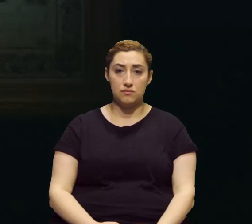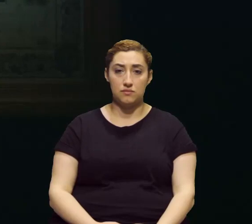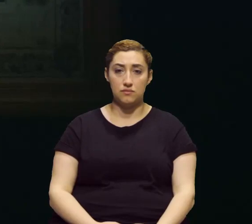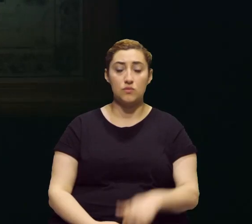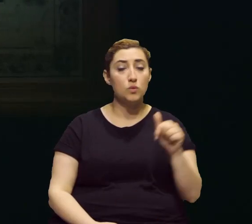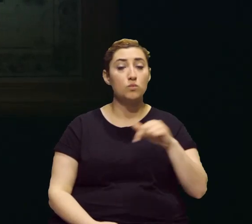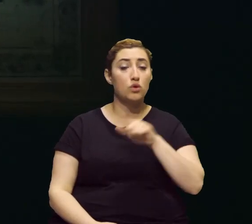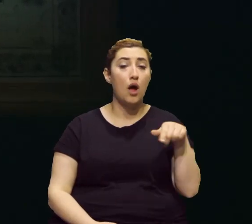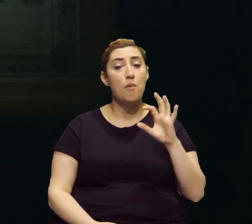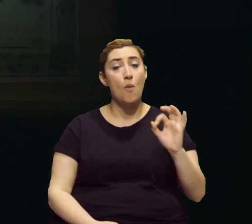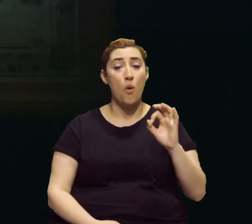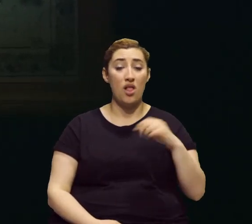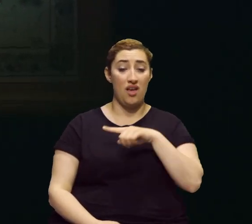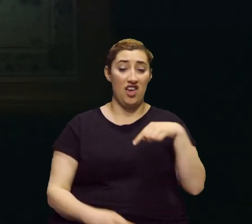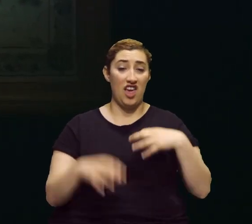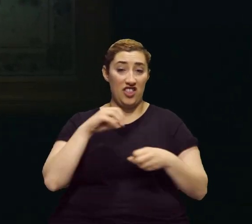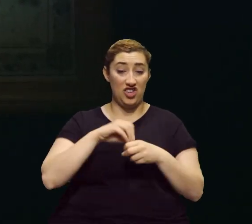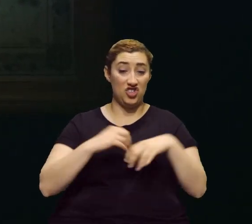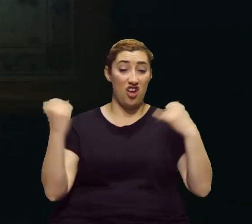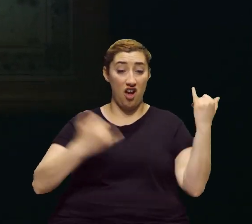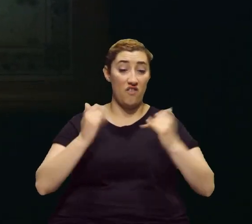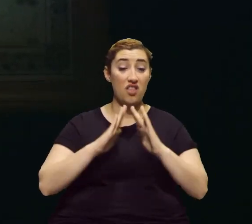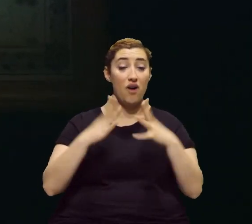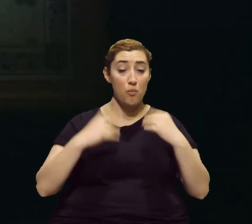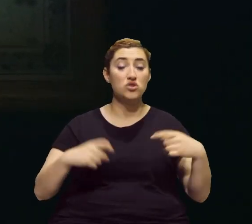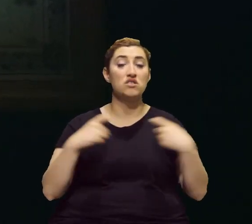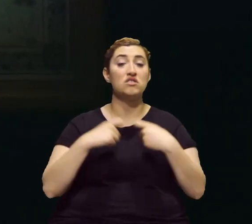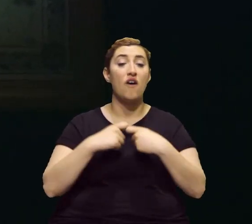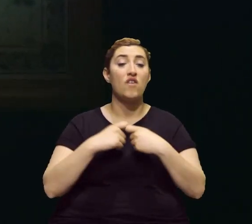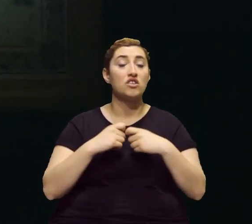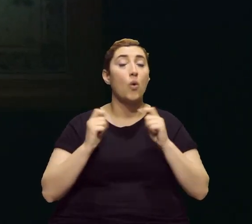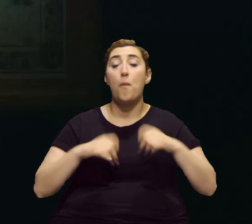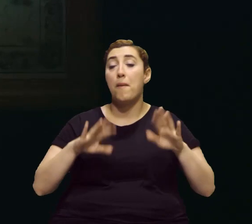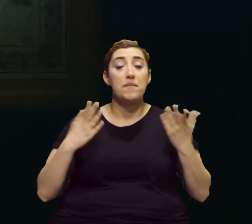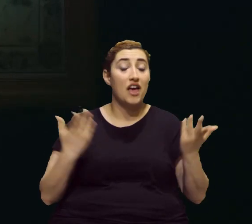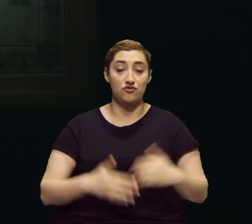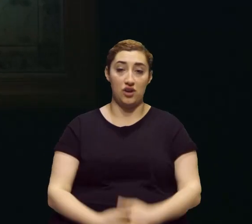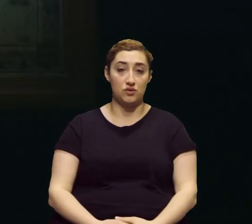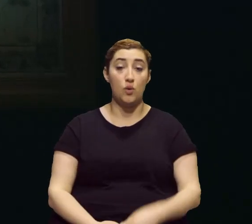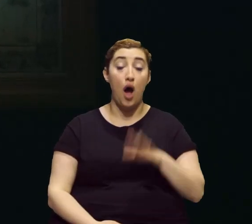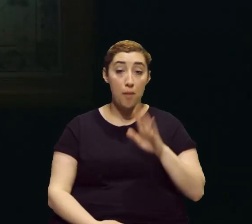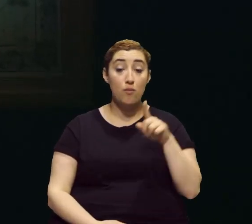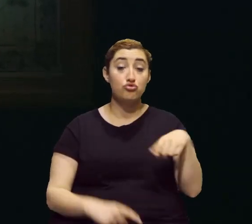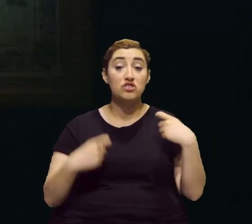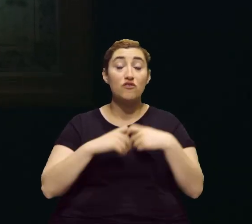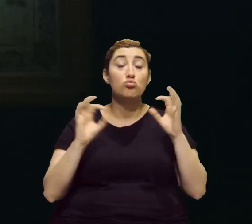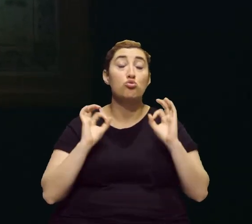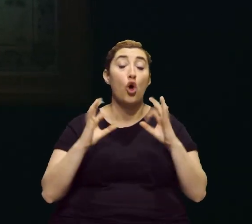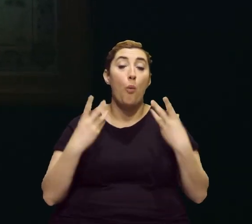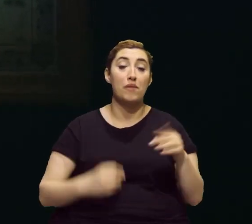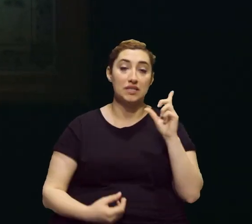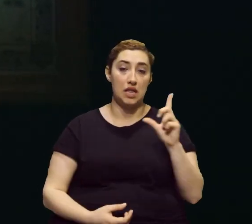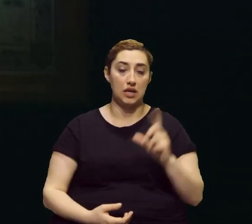Amerika. Bunlar böyle birbirlerine girdikleri müddetçe savaşı çıkarmak mümkün olmayacak. Oysa bu savaş